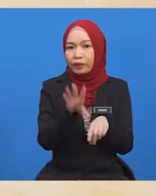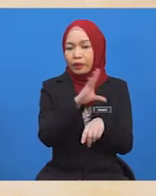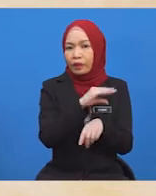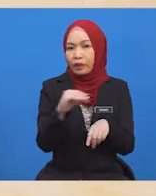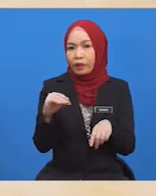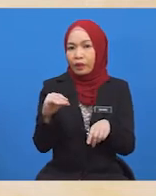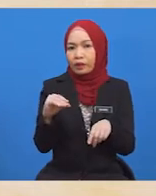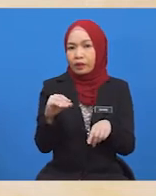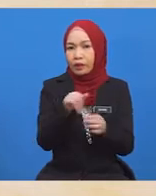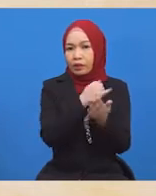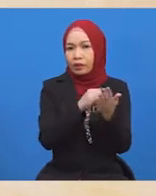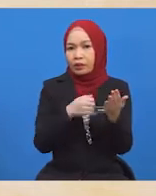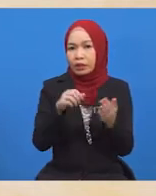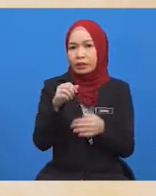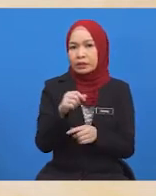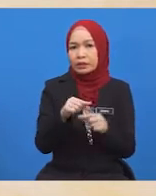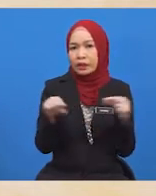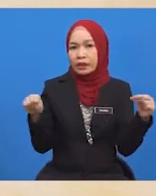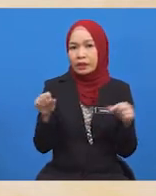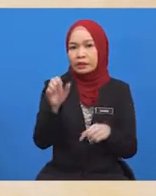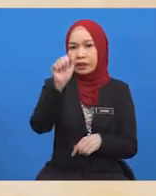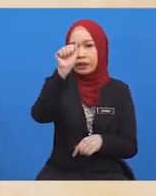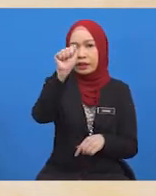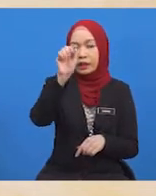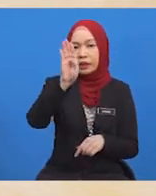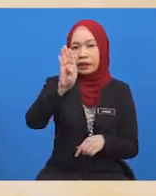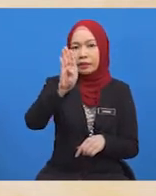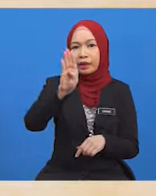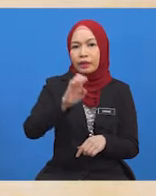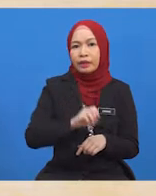AB sama dengan 6 cm.